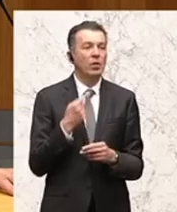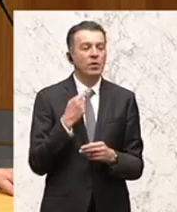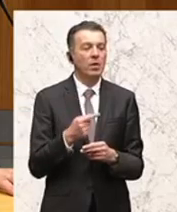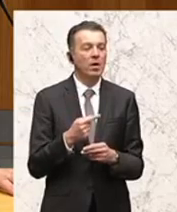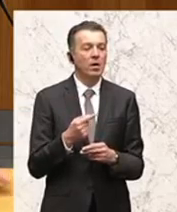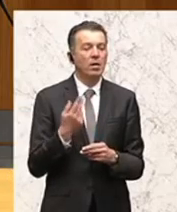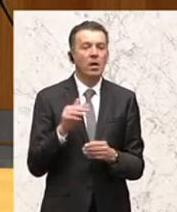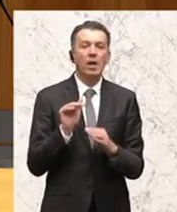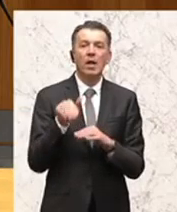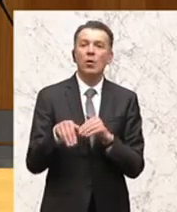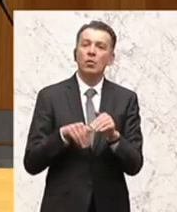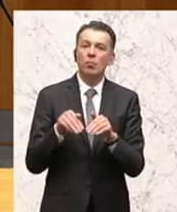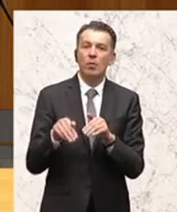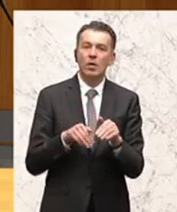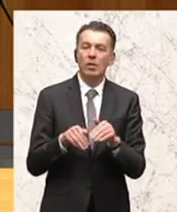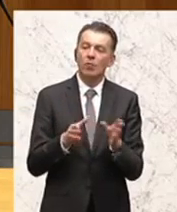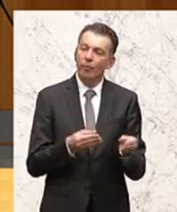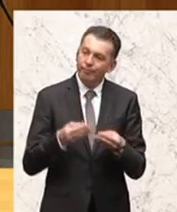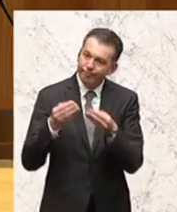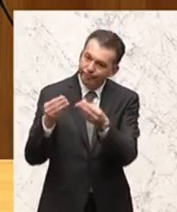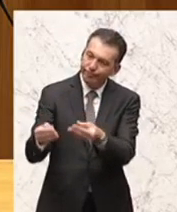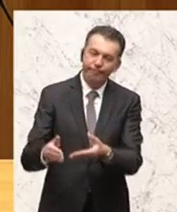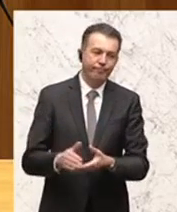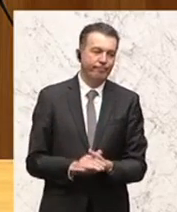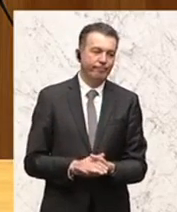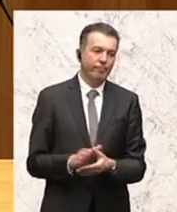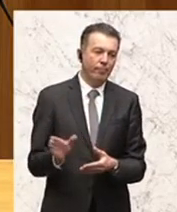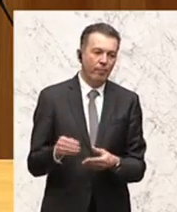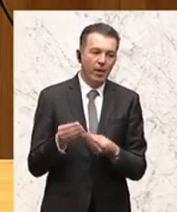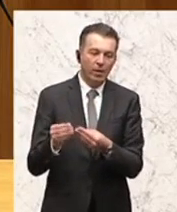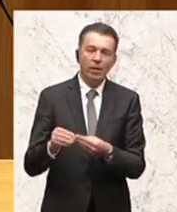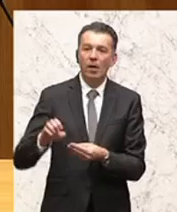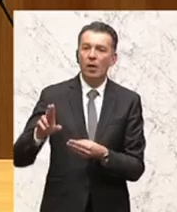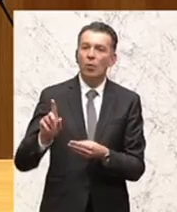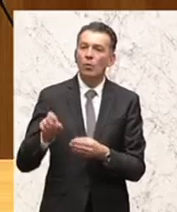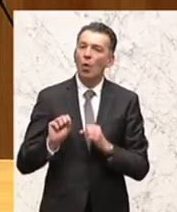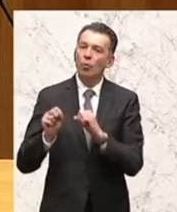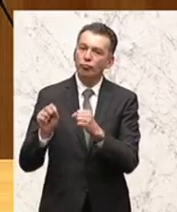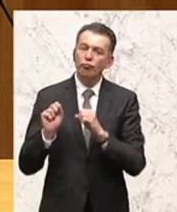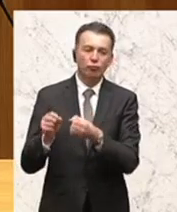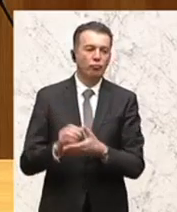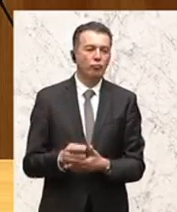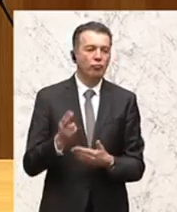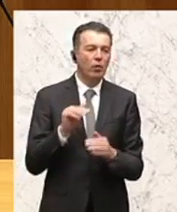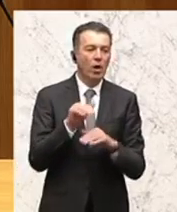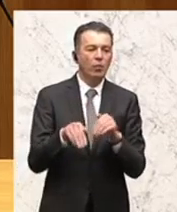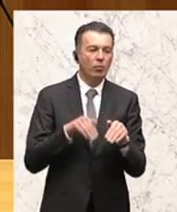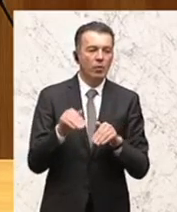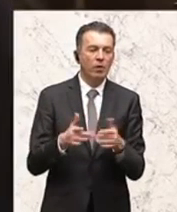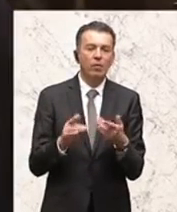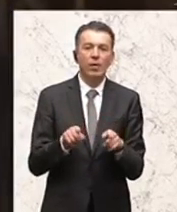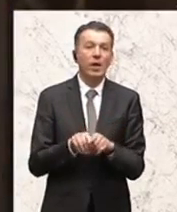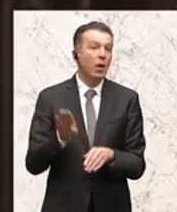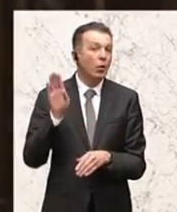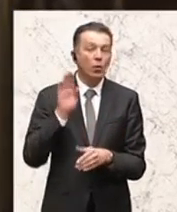zum Herrn Außenminister etwas mit auf den Weg zu geben, dass er sich in der EU einsetzen möge. Herr Außenminister, vielleicht hört er mir